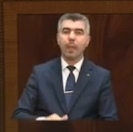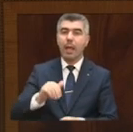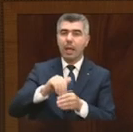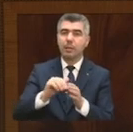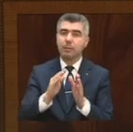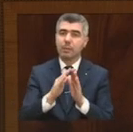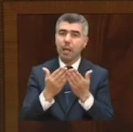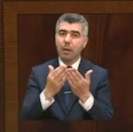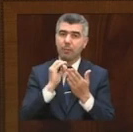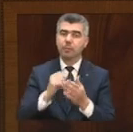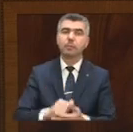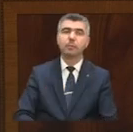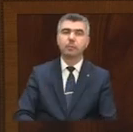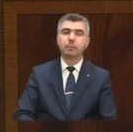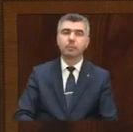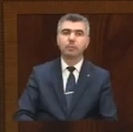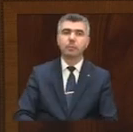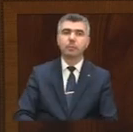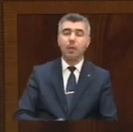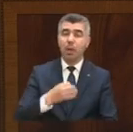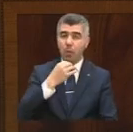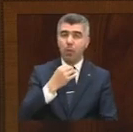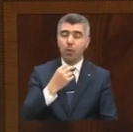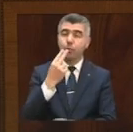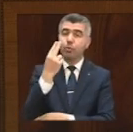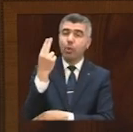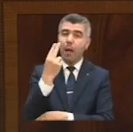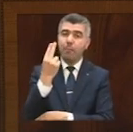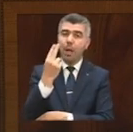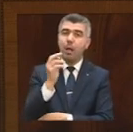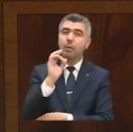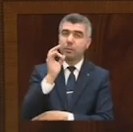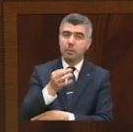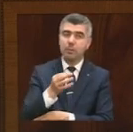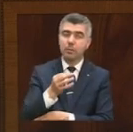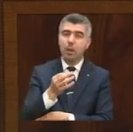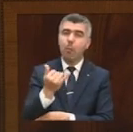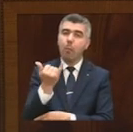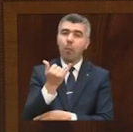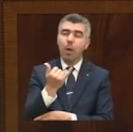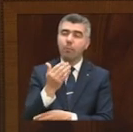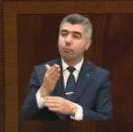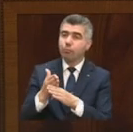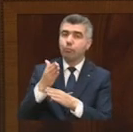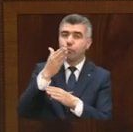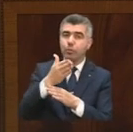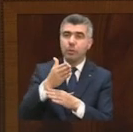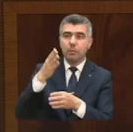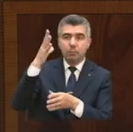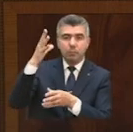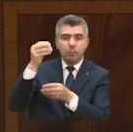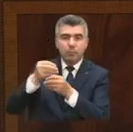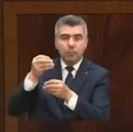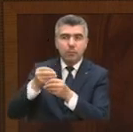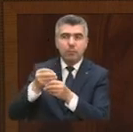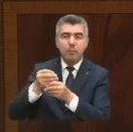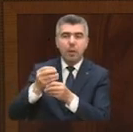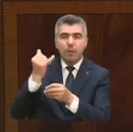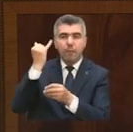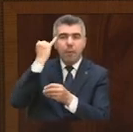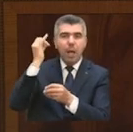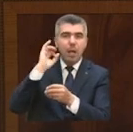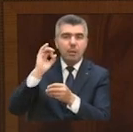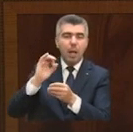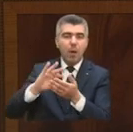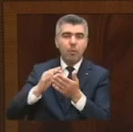التقدم والاشتراكيه نقول ان الجامعه يتعين ان تكون مناره للعلم والابتكار والتنوير وكذلك